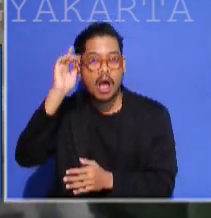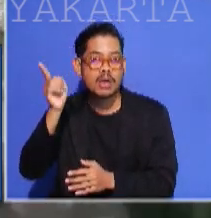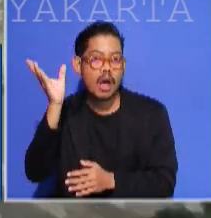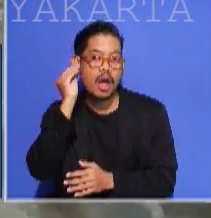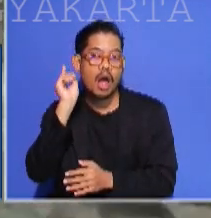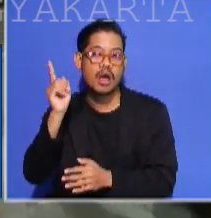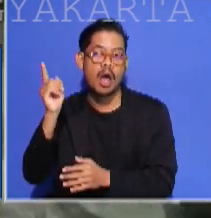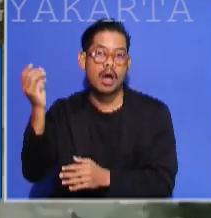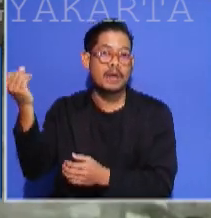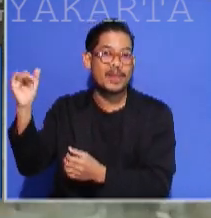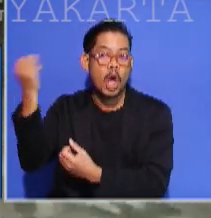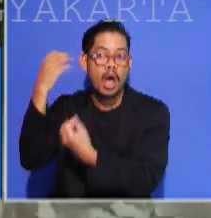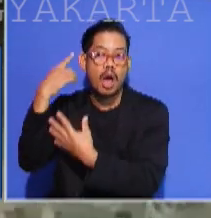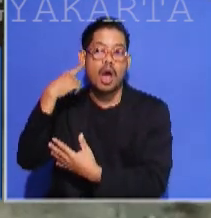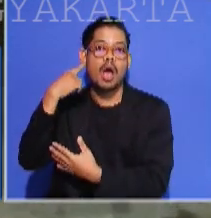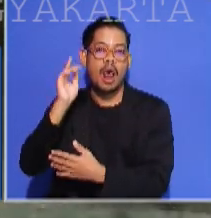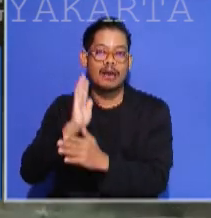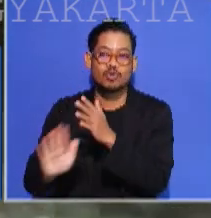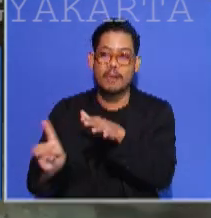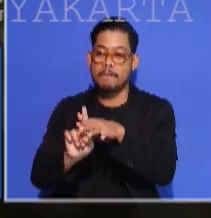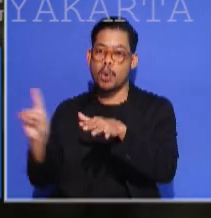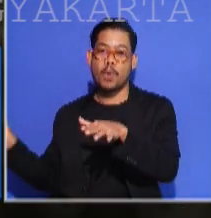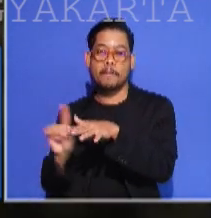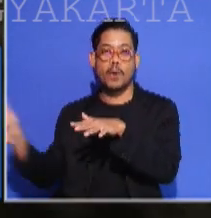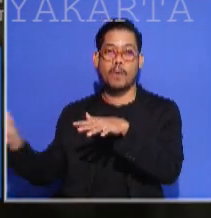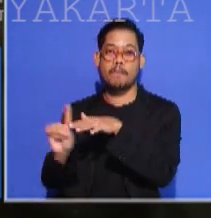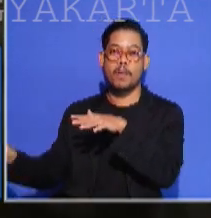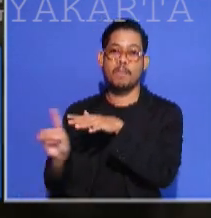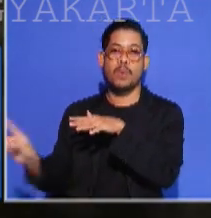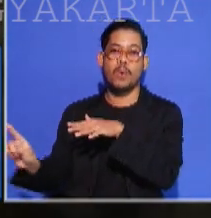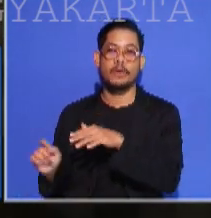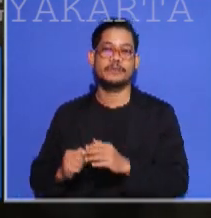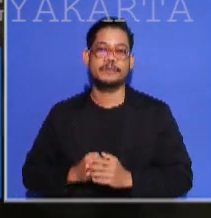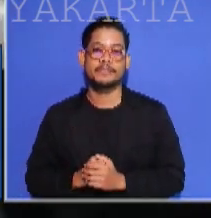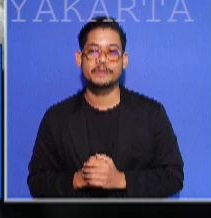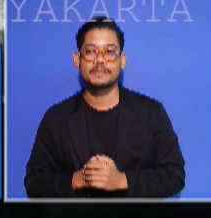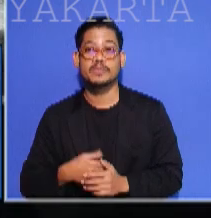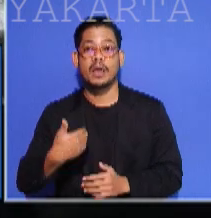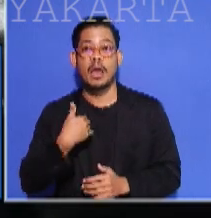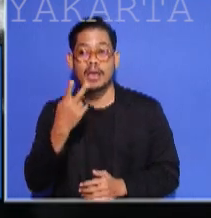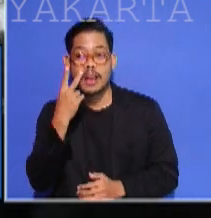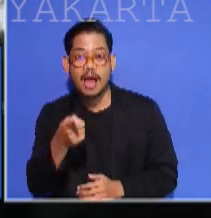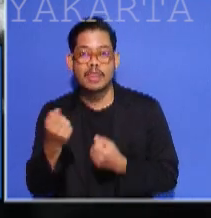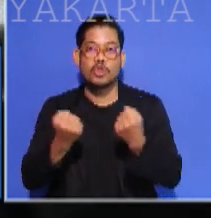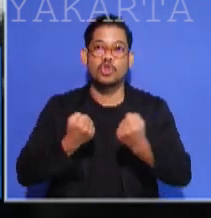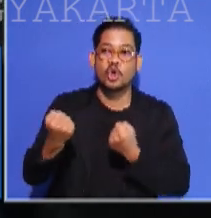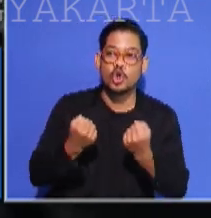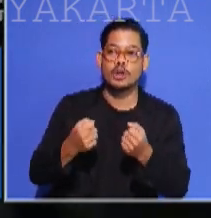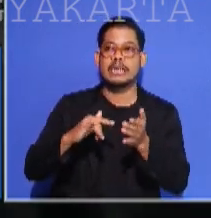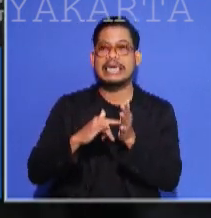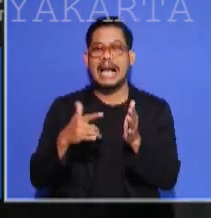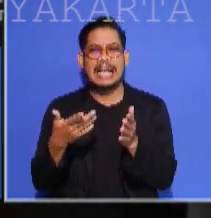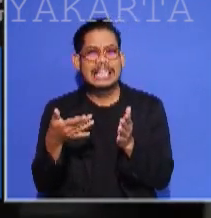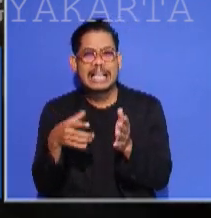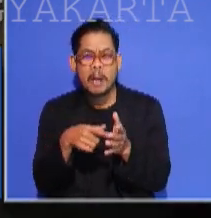kencanghinggaembunya lari keluarerscu setikaa mendap sebu truk bermuatan kayu mahoni sedang melintas di jalan